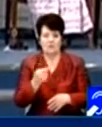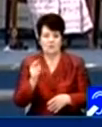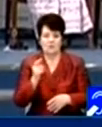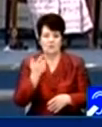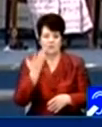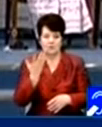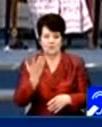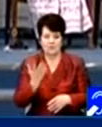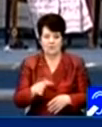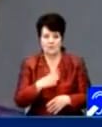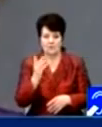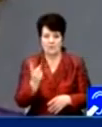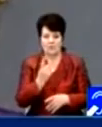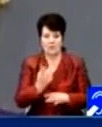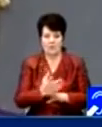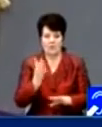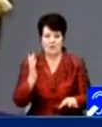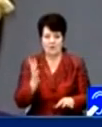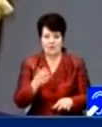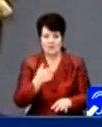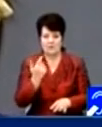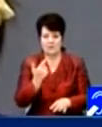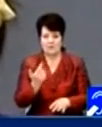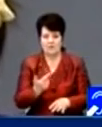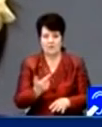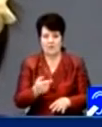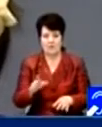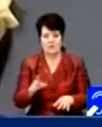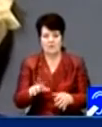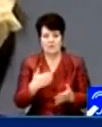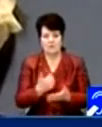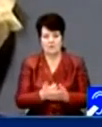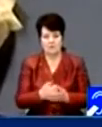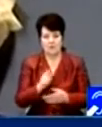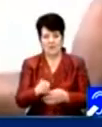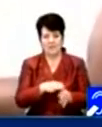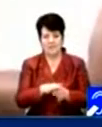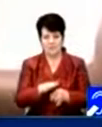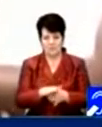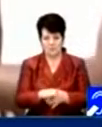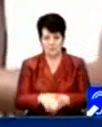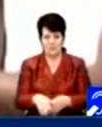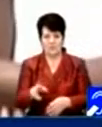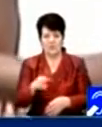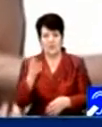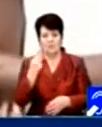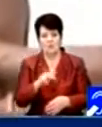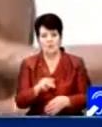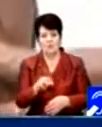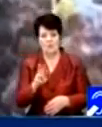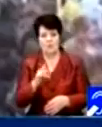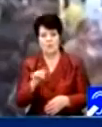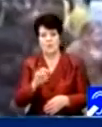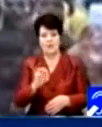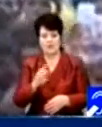acum, sancționând-o în primul rând pe Aung San Suu Kyi, șefa executivului birmanez. Laureata Premiului Nobel pentru Pace, care a militat chiar